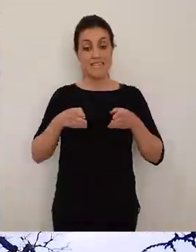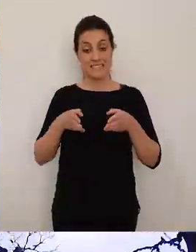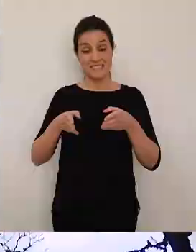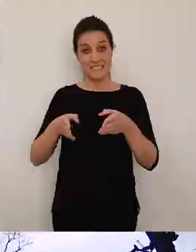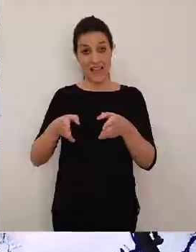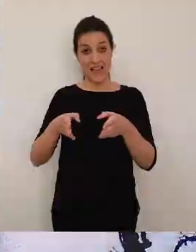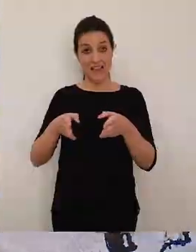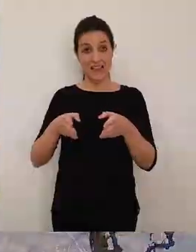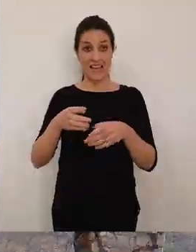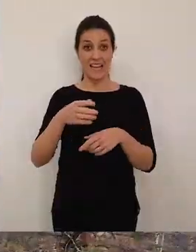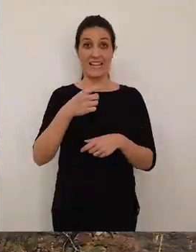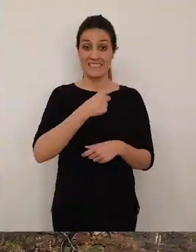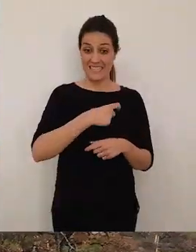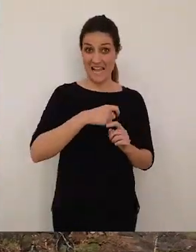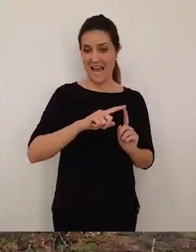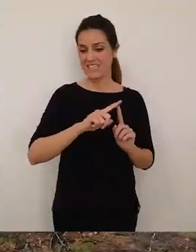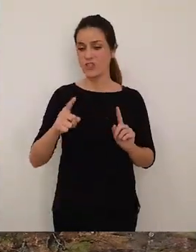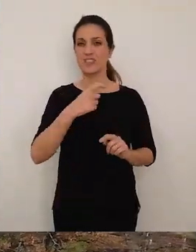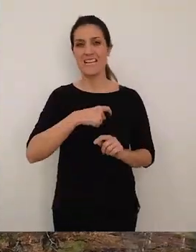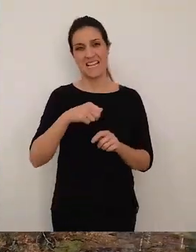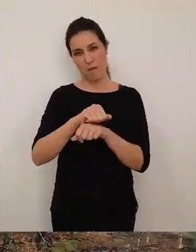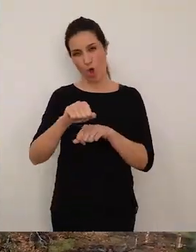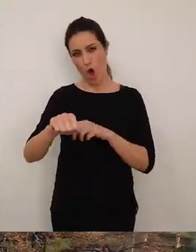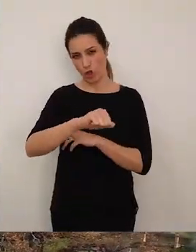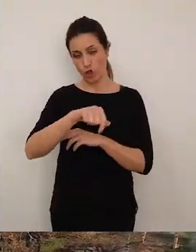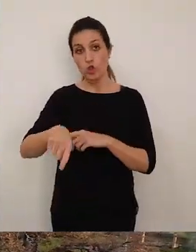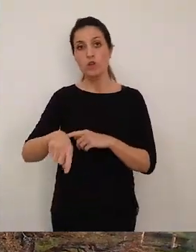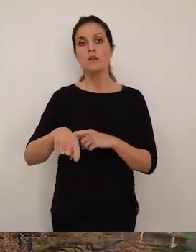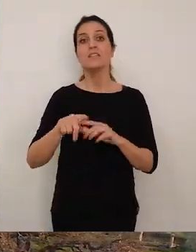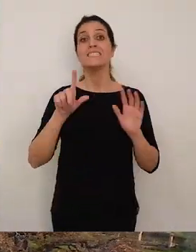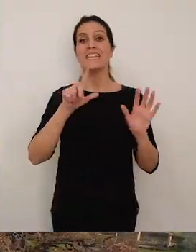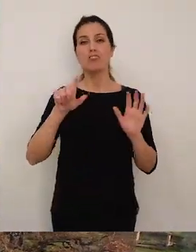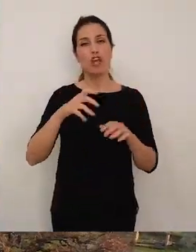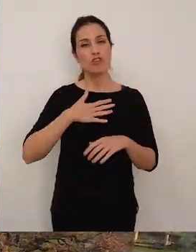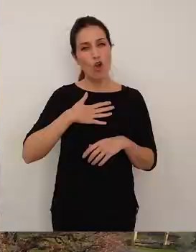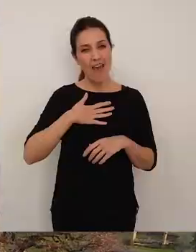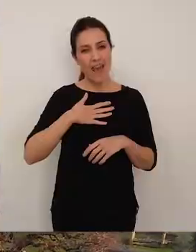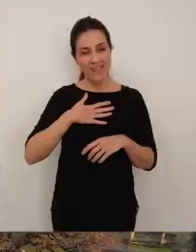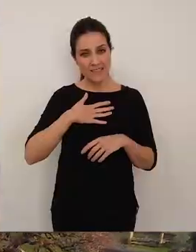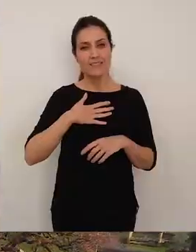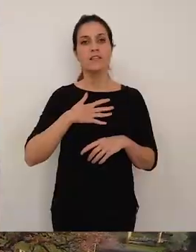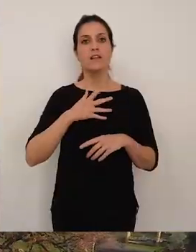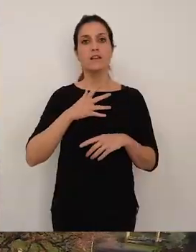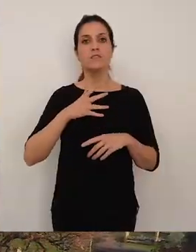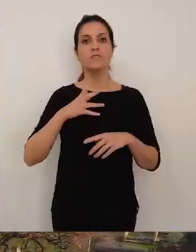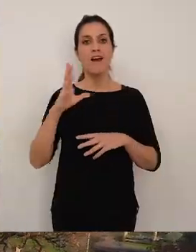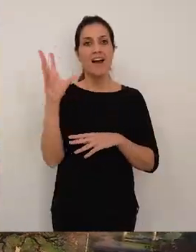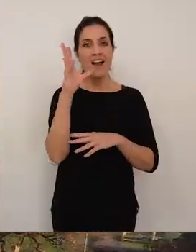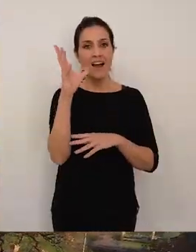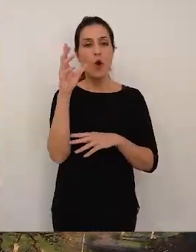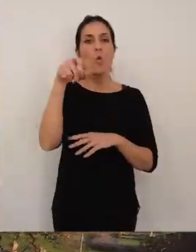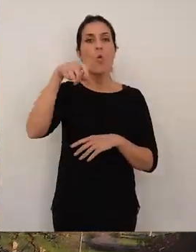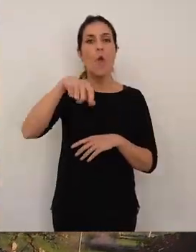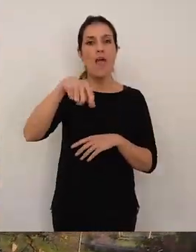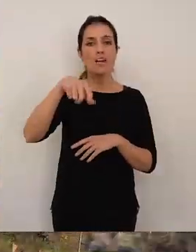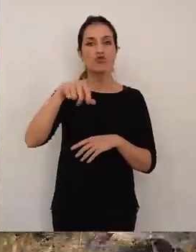Sulla strada che collega il paese a Tricase Porto si erge, con i suoi 700 anni d'età, uno tra gli esemplari più antichi al mondo di